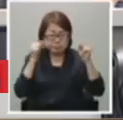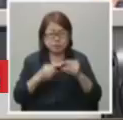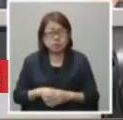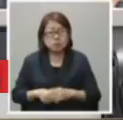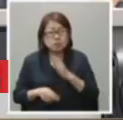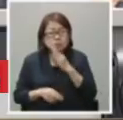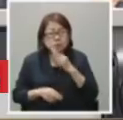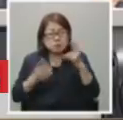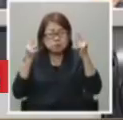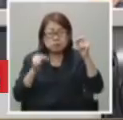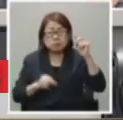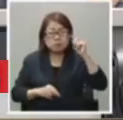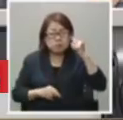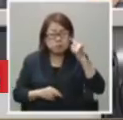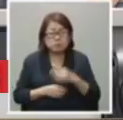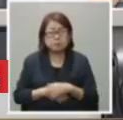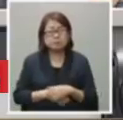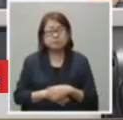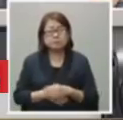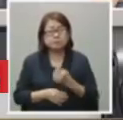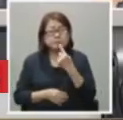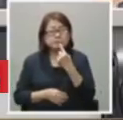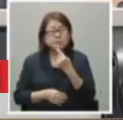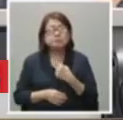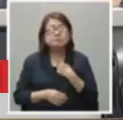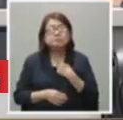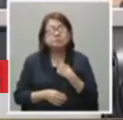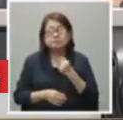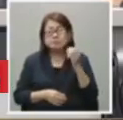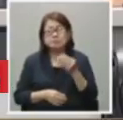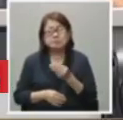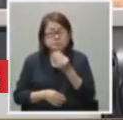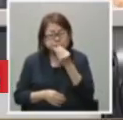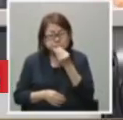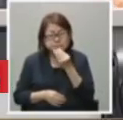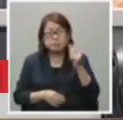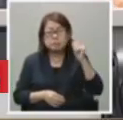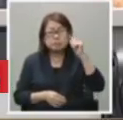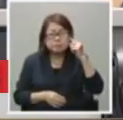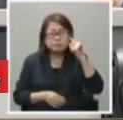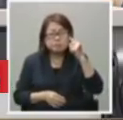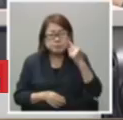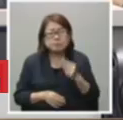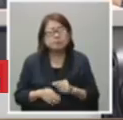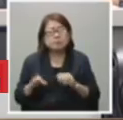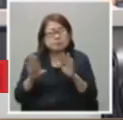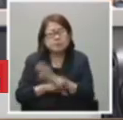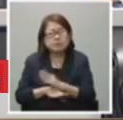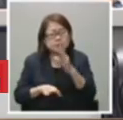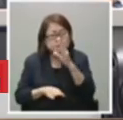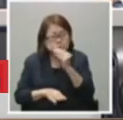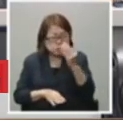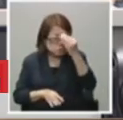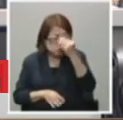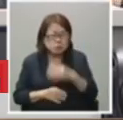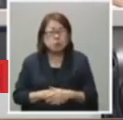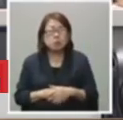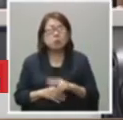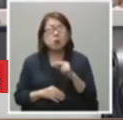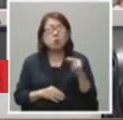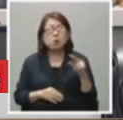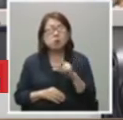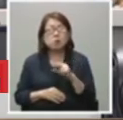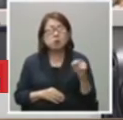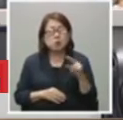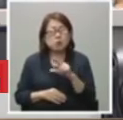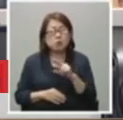ท่านก็อันโนญี่ปุ่นเนี่ยก็สอนดีนะท่านประธานครับผมชอบสอนลูกนะ